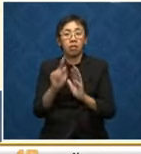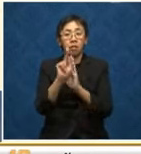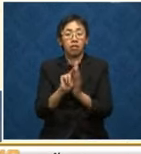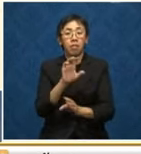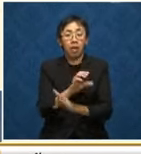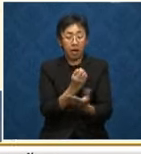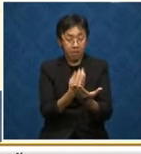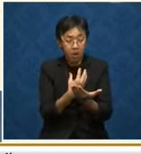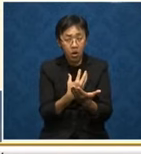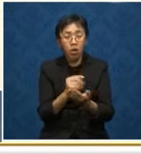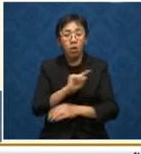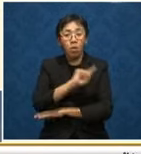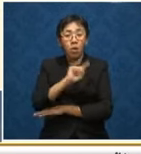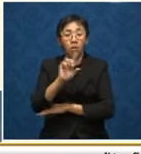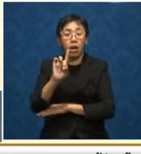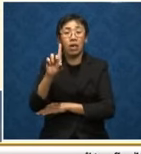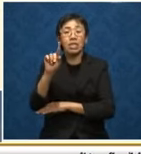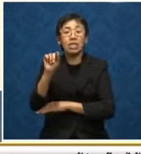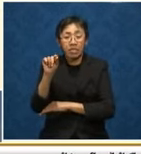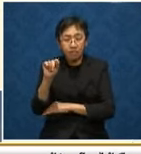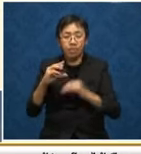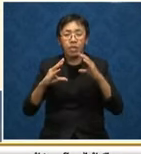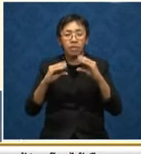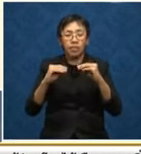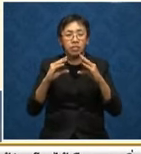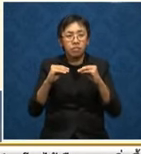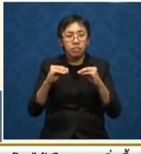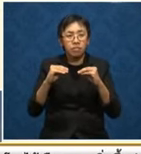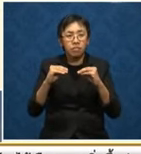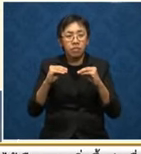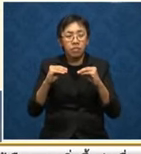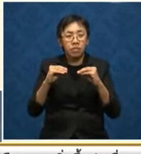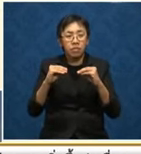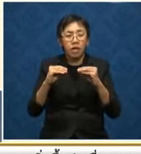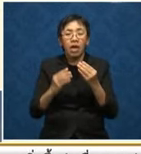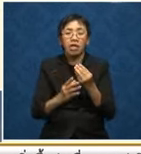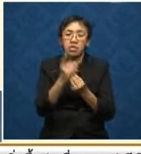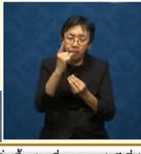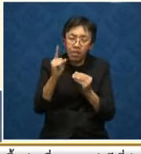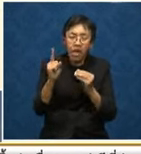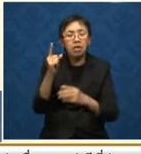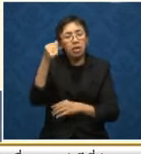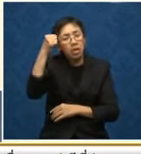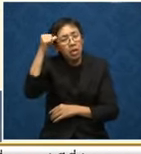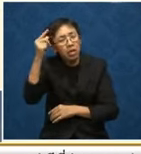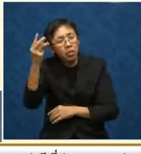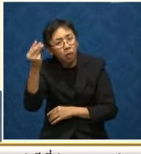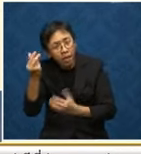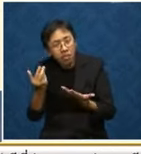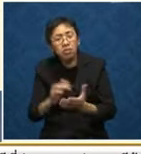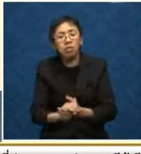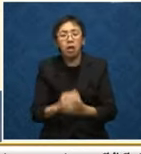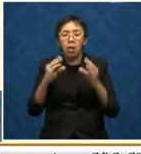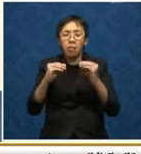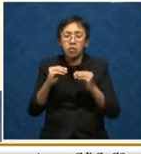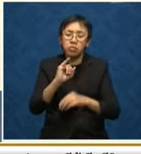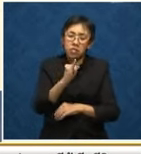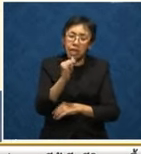120วันนั้นจะกำหนดประชุมสัปดาห์ละกี่วันและวันใดบ้